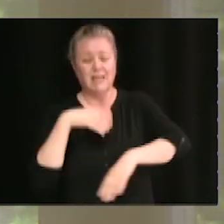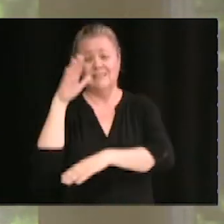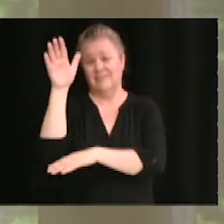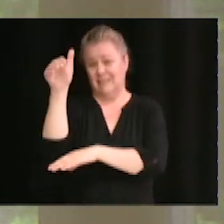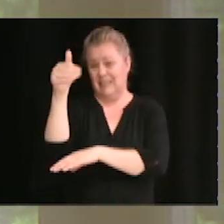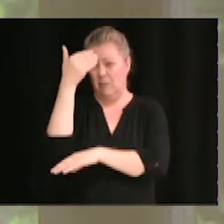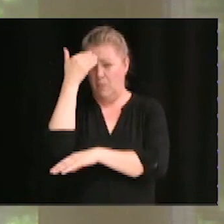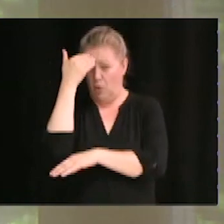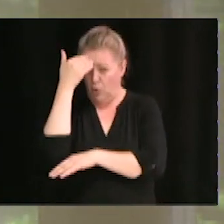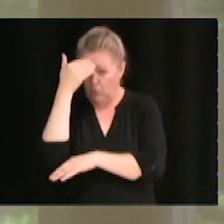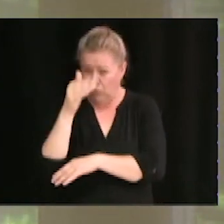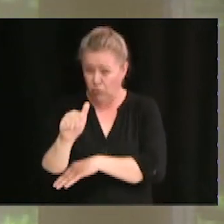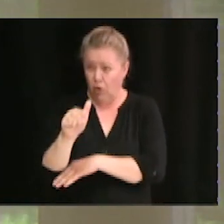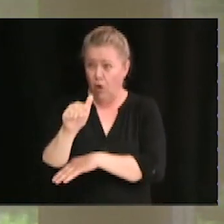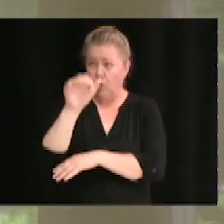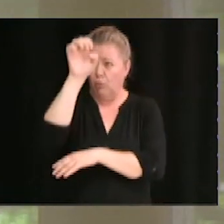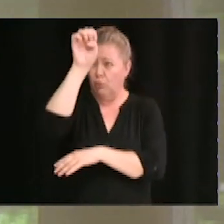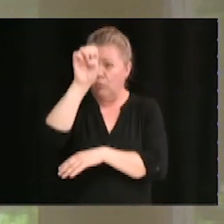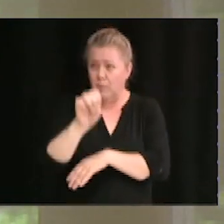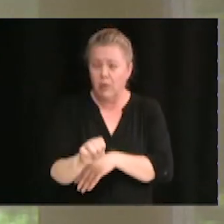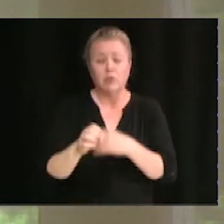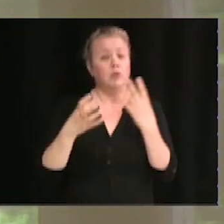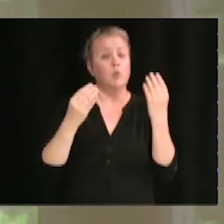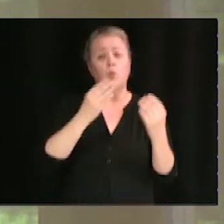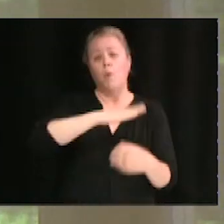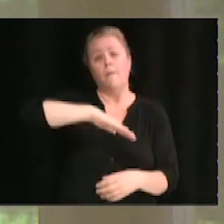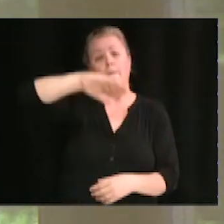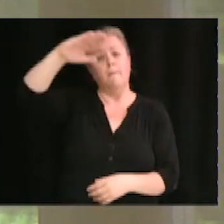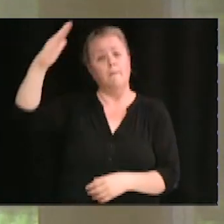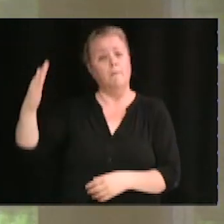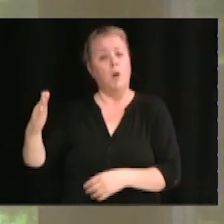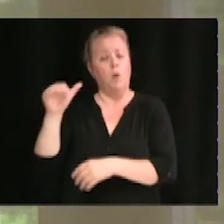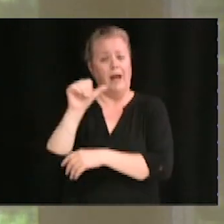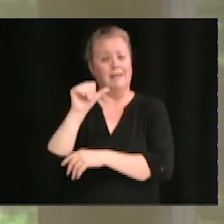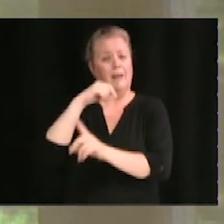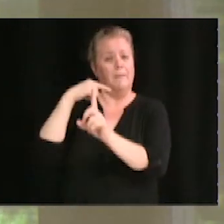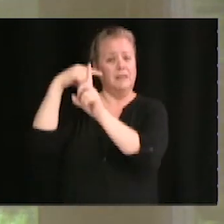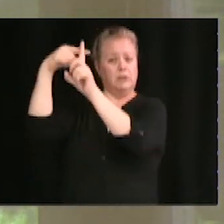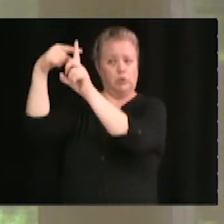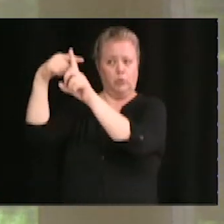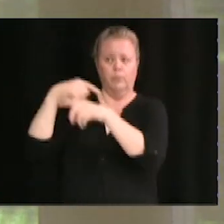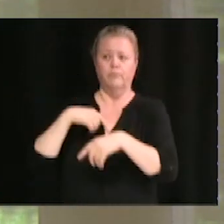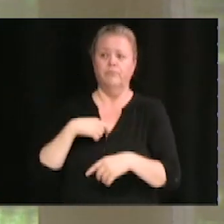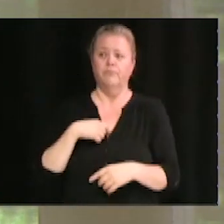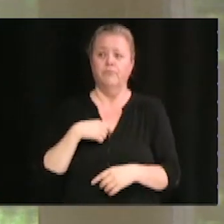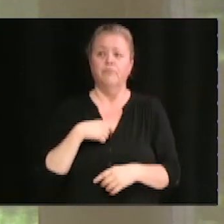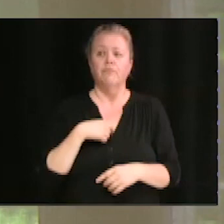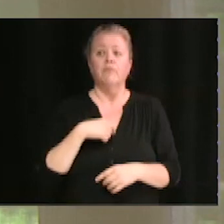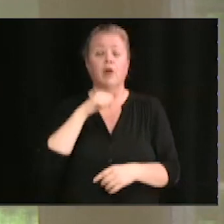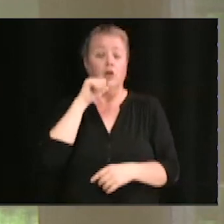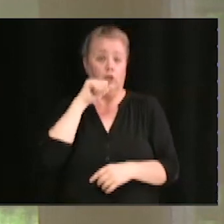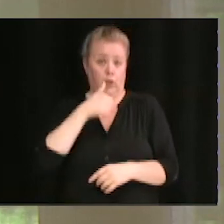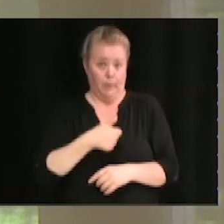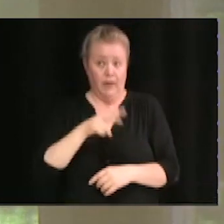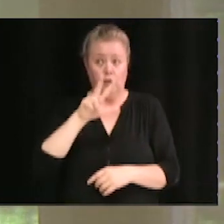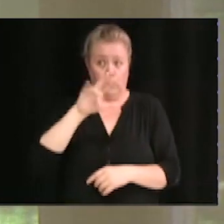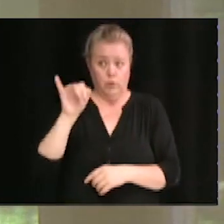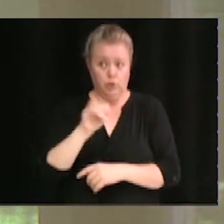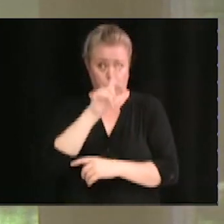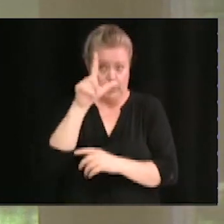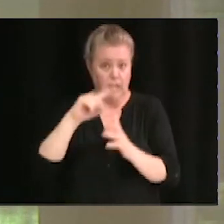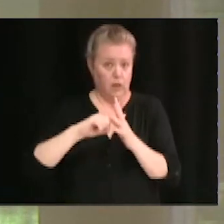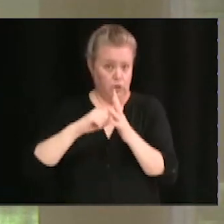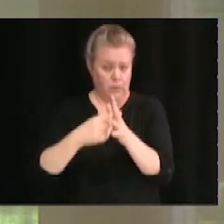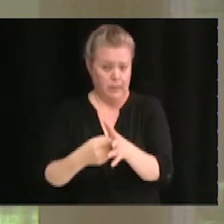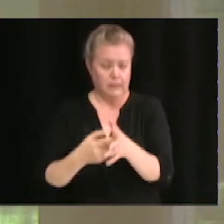Tous les mercredis, au Mont-Artabasca. Dès le 3 juillet, ça c'est demain. D'ailleurs, ça commence demain. Voilà, j'avais